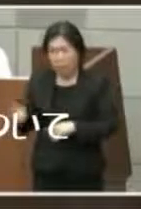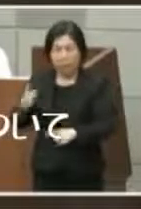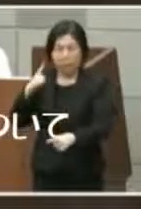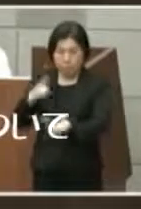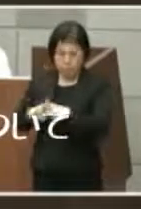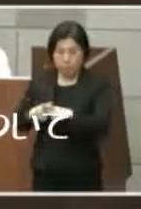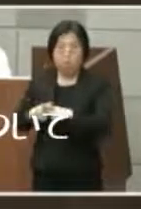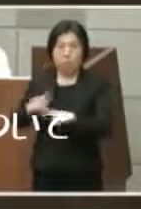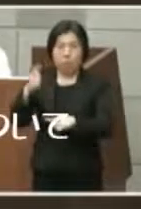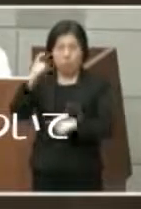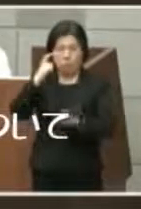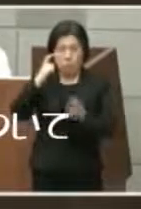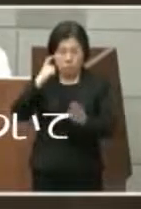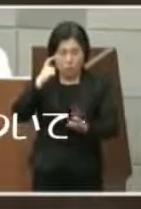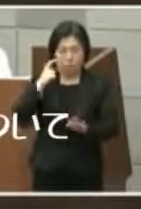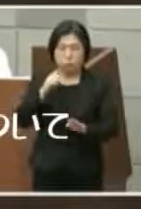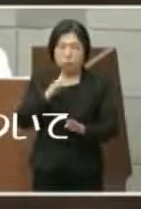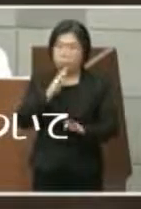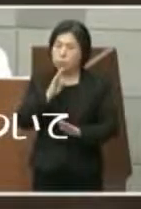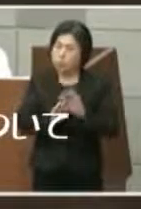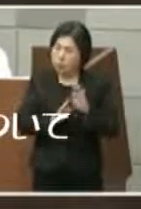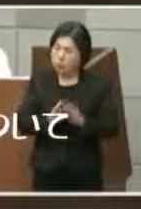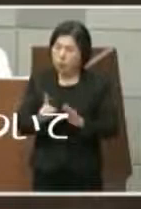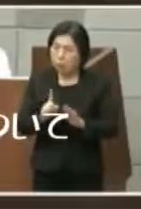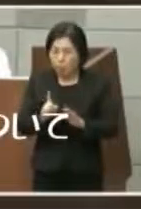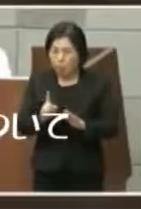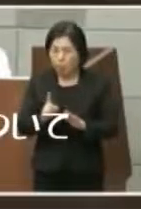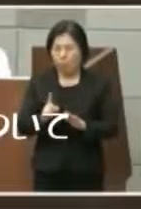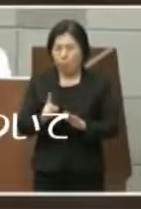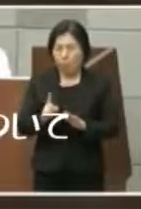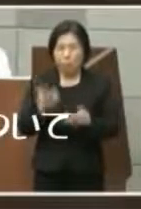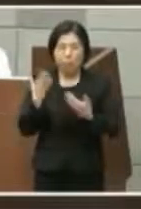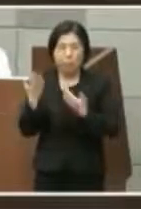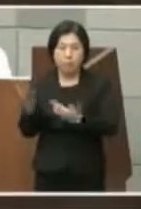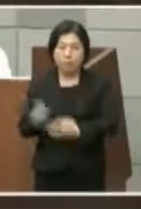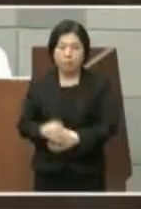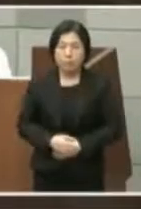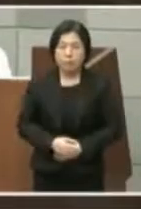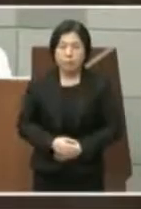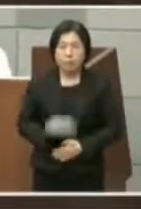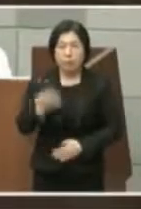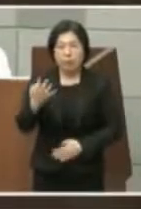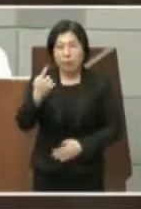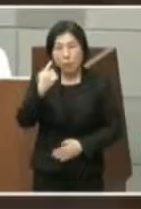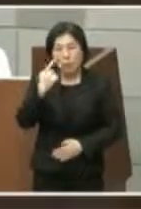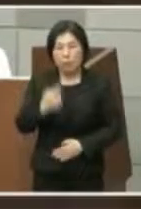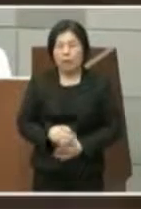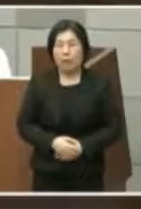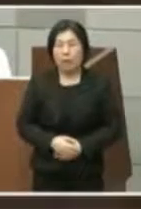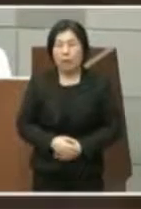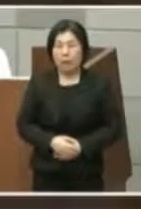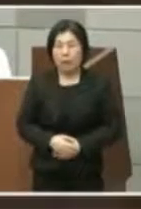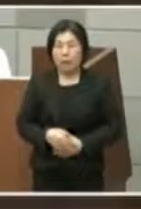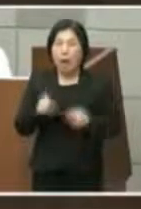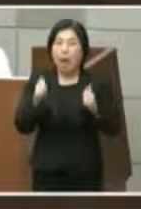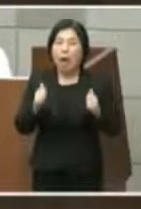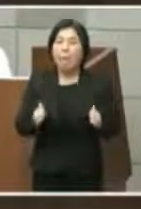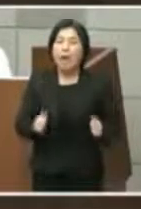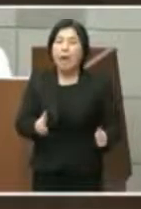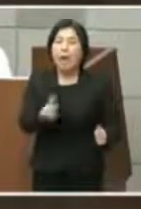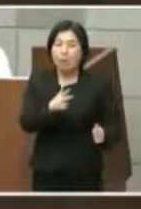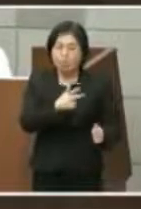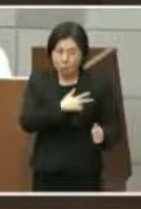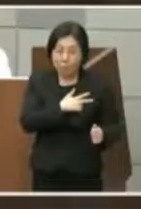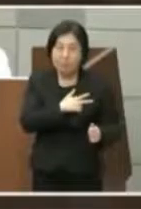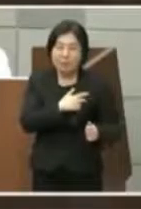ます。実態と法的見解、認識を問います。4点目は、弁護士資格を持